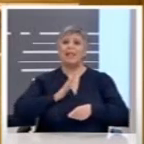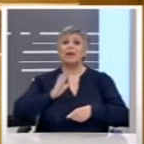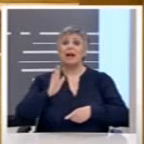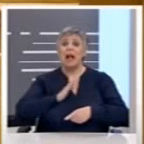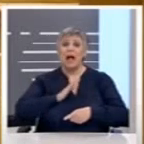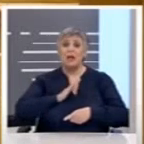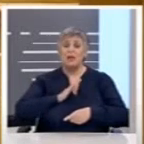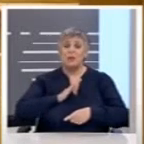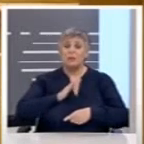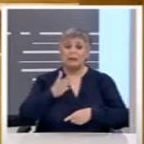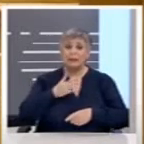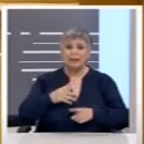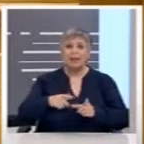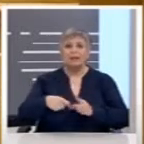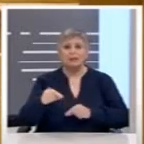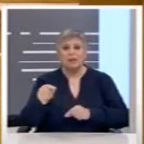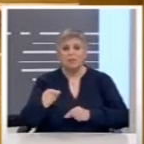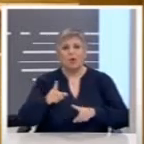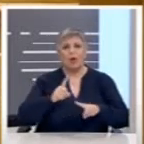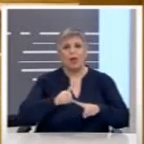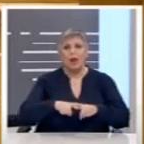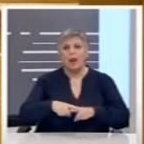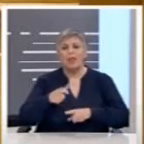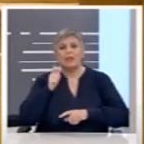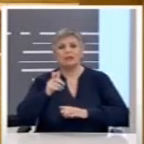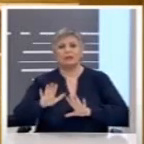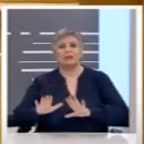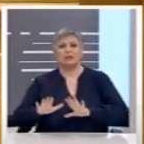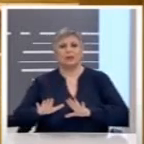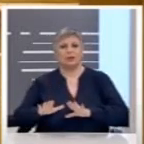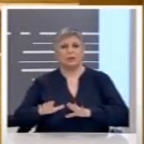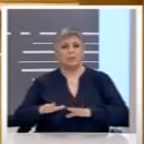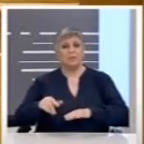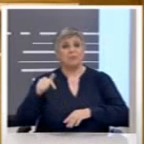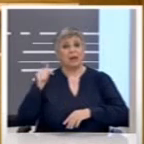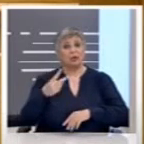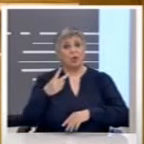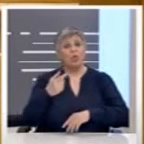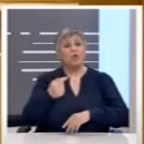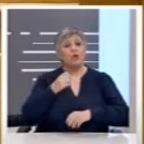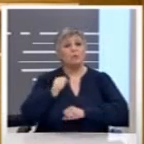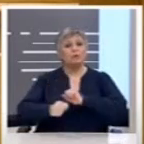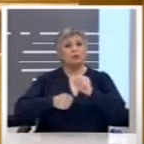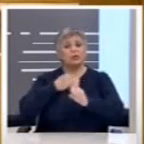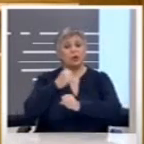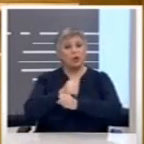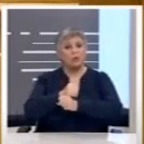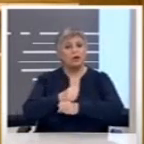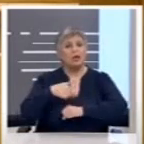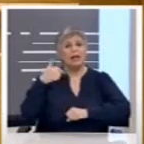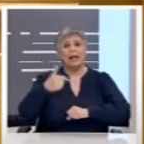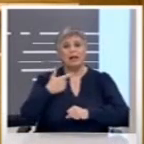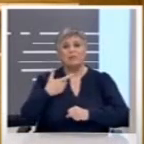κοινότητες και τις τρεις μειονότητες. Η Ελλάδα υπερασπίστηκε στα 2,5 χρόνια των διαπραγματεύσεων τα